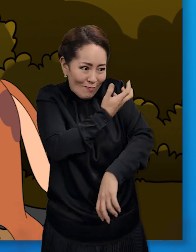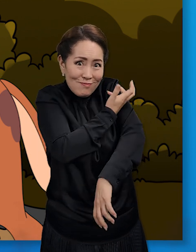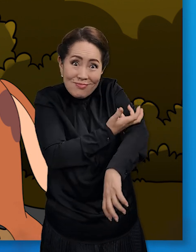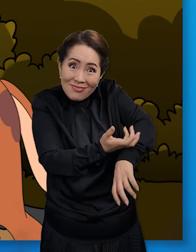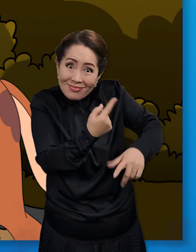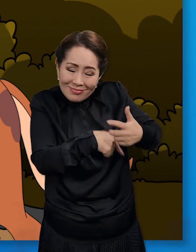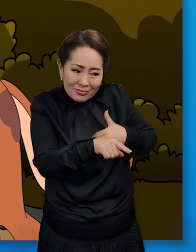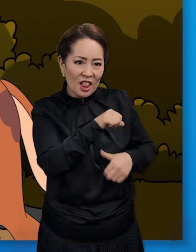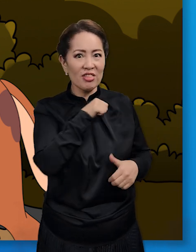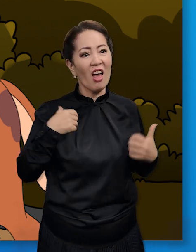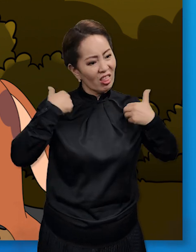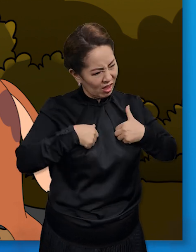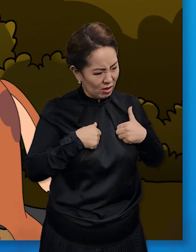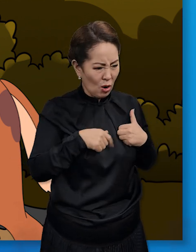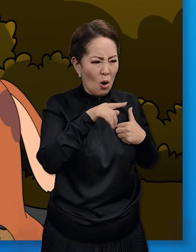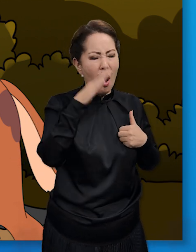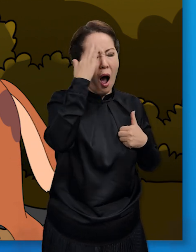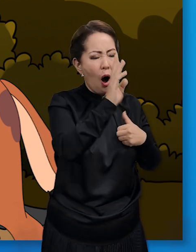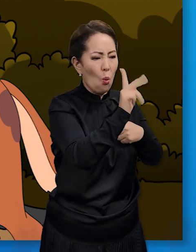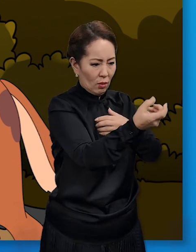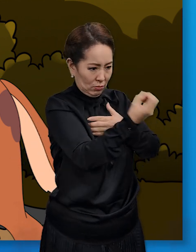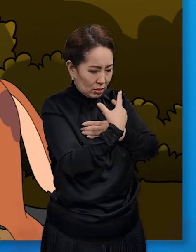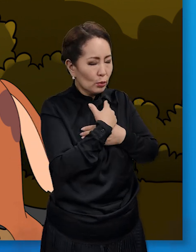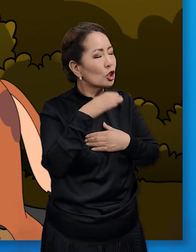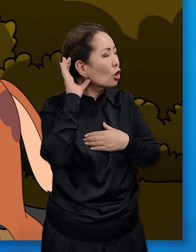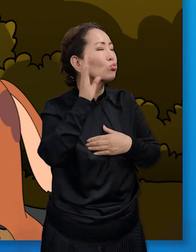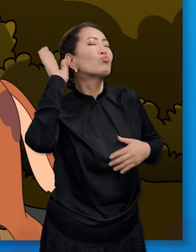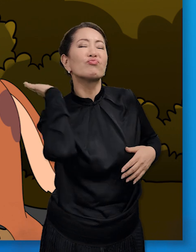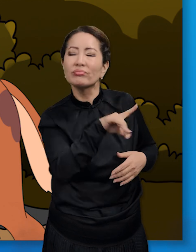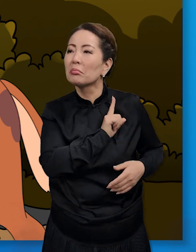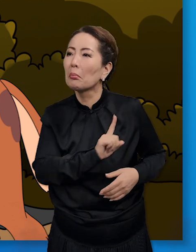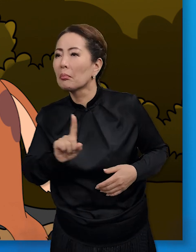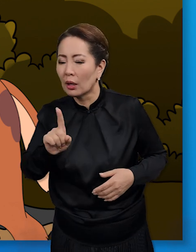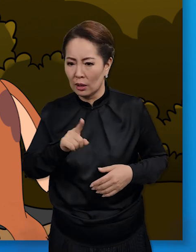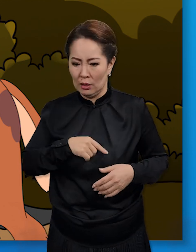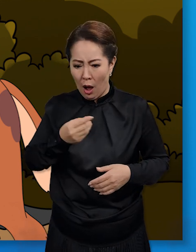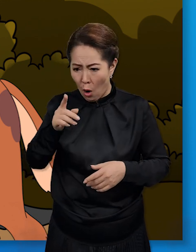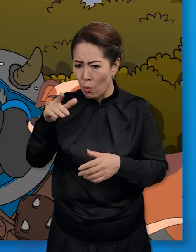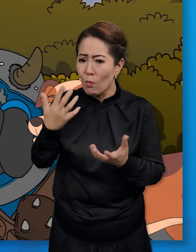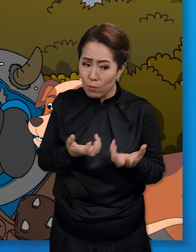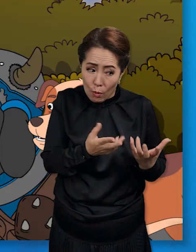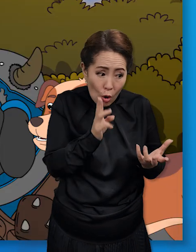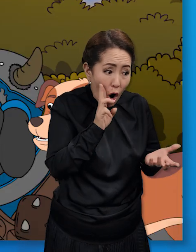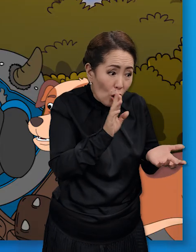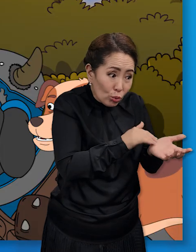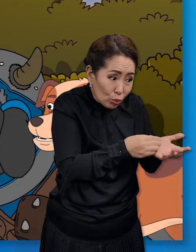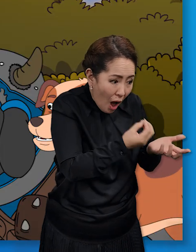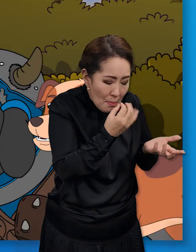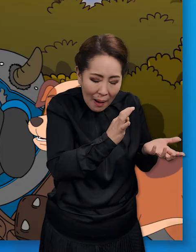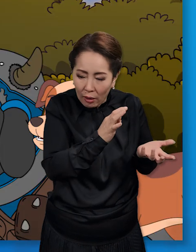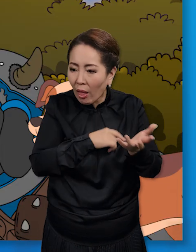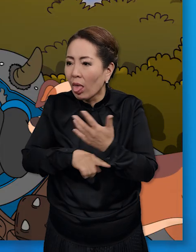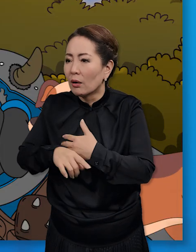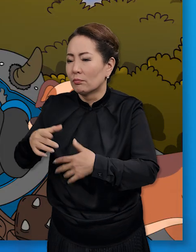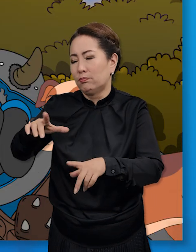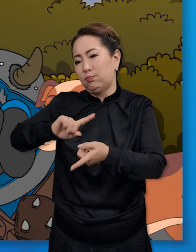үгийг сонсоогүйгээсээ болоод нохоо болоод хуурчихсан. Үлгэрийн гол дүрмжт нэрэ. Хөөх. Тэгвэл